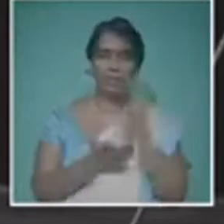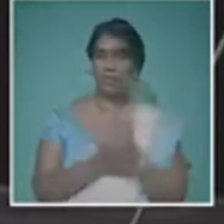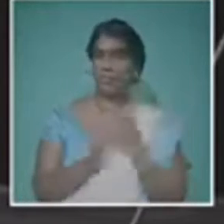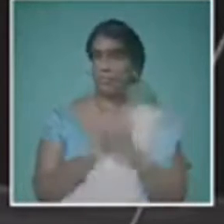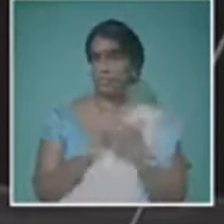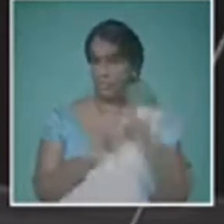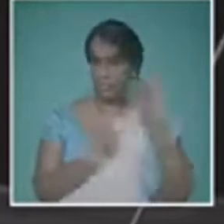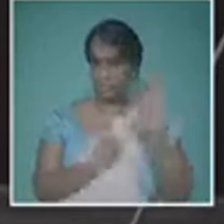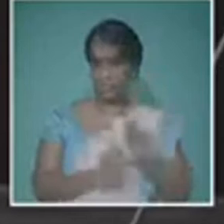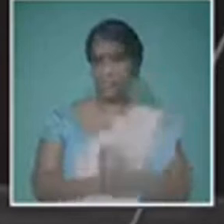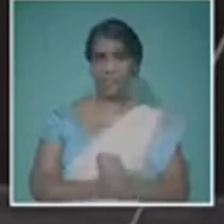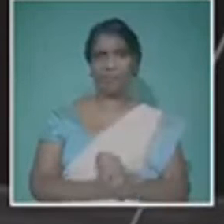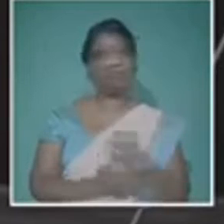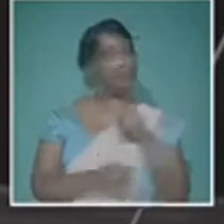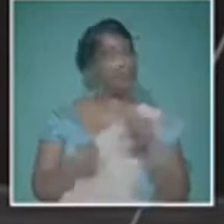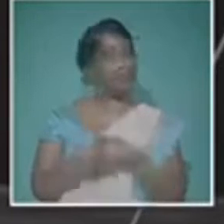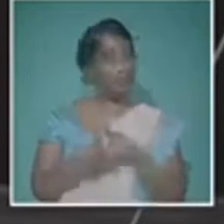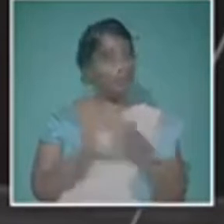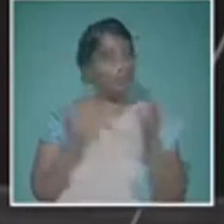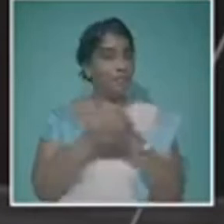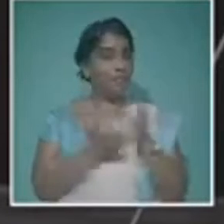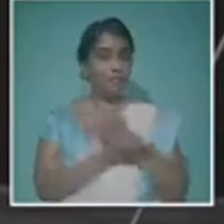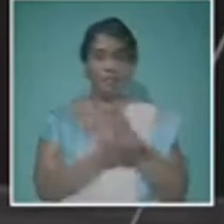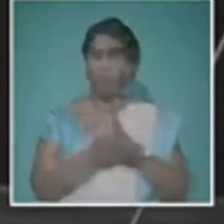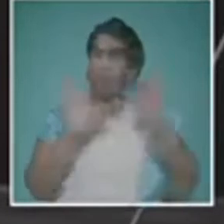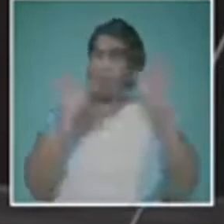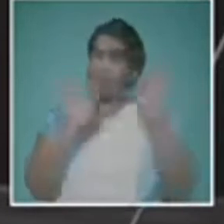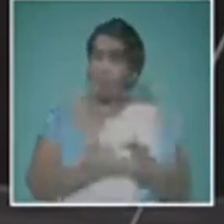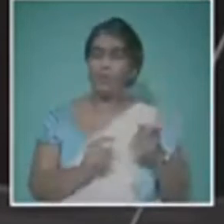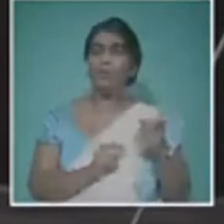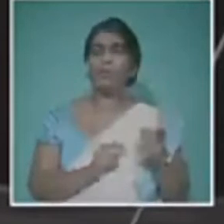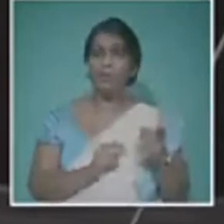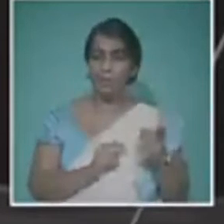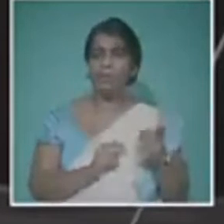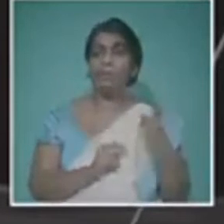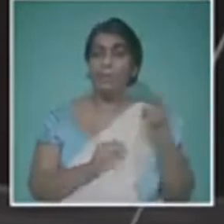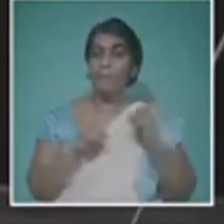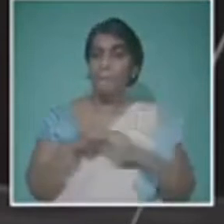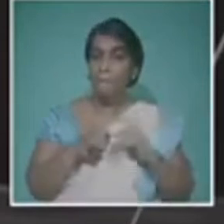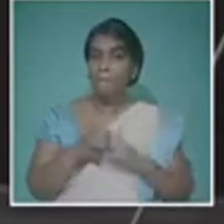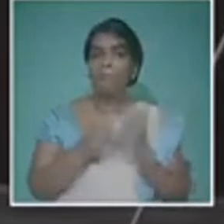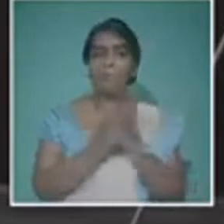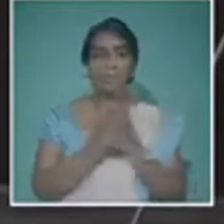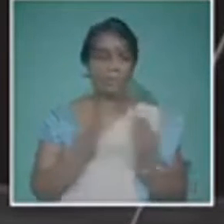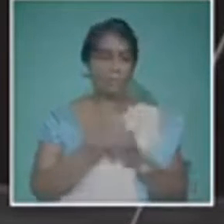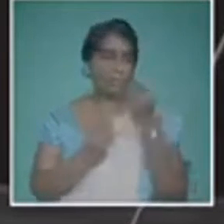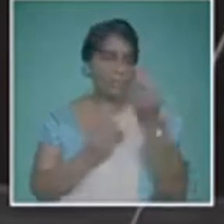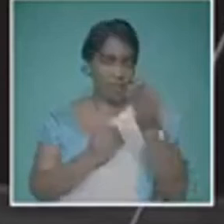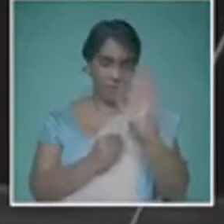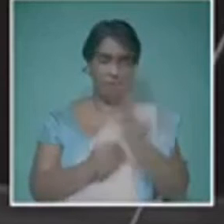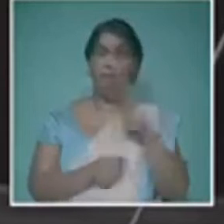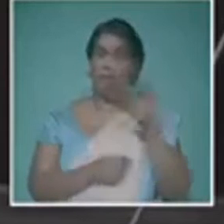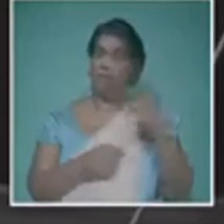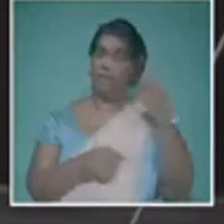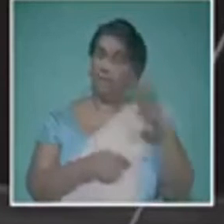பத்துவேலாத்தின் ஏமனா அப்பி பக்ஷபேதேக்கின் துறவ ஏ பிரச்சனைட்டு விசுந்துமாக லபல தென்னோடு